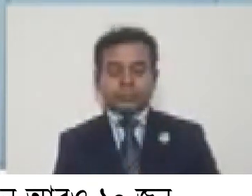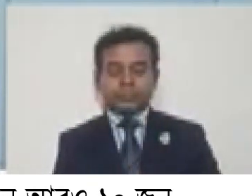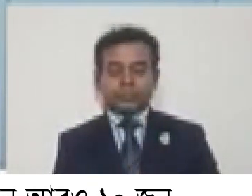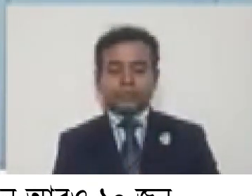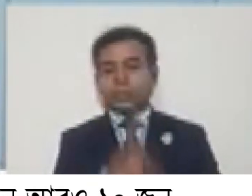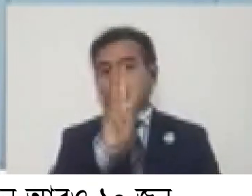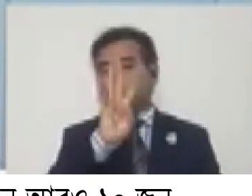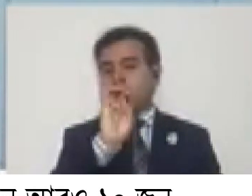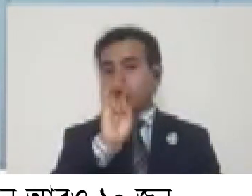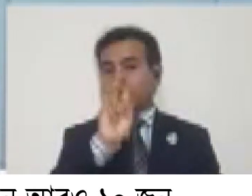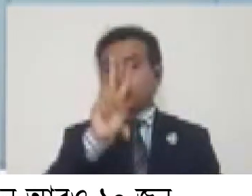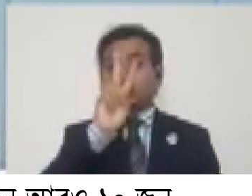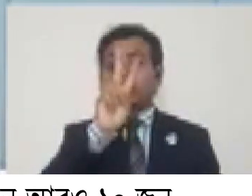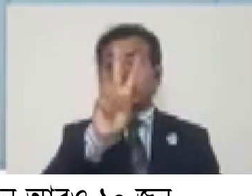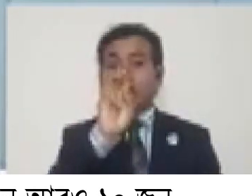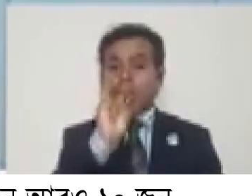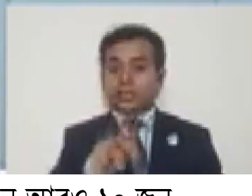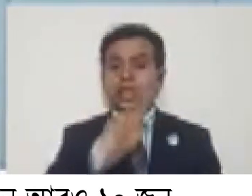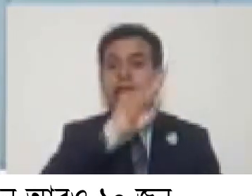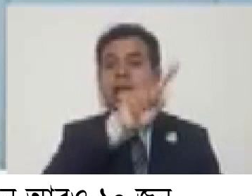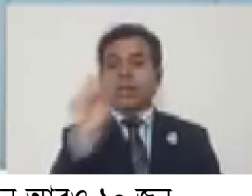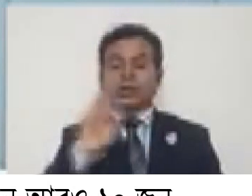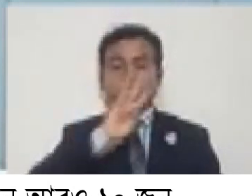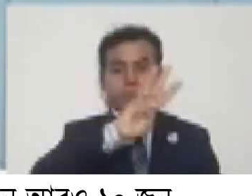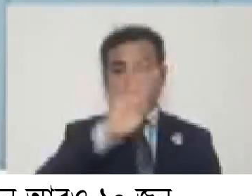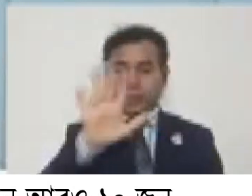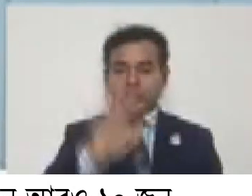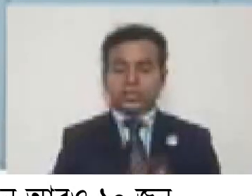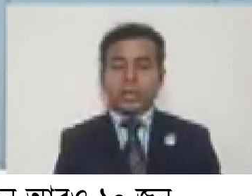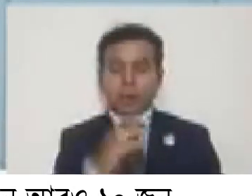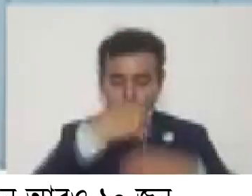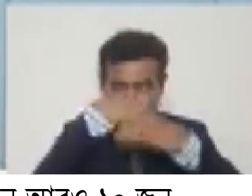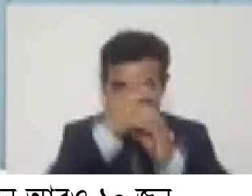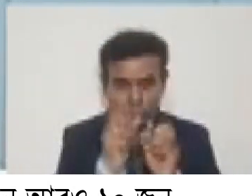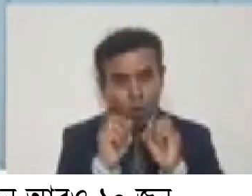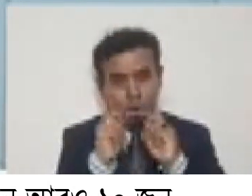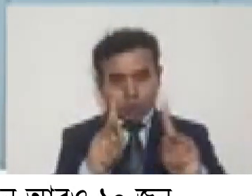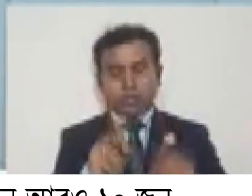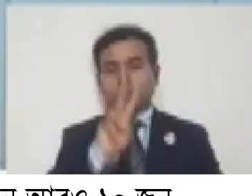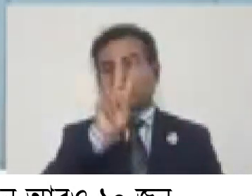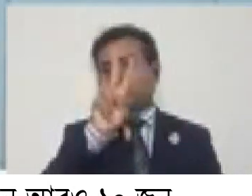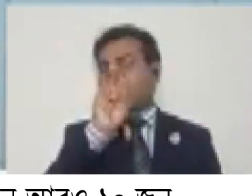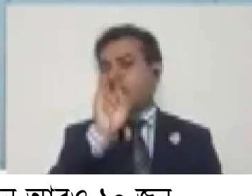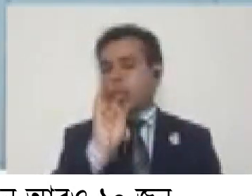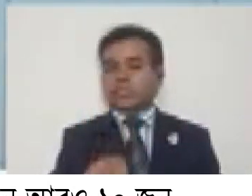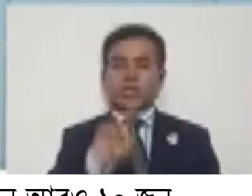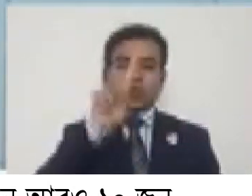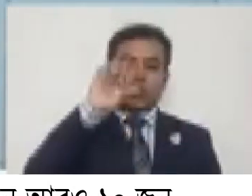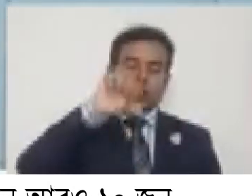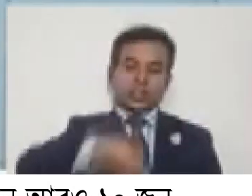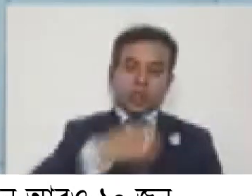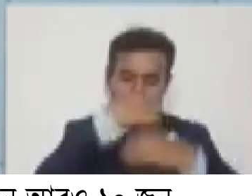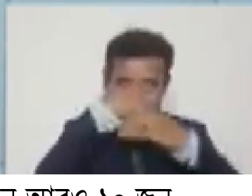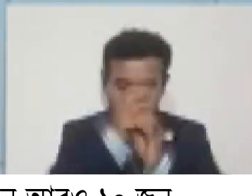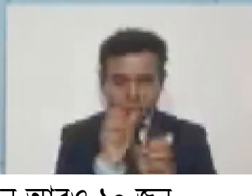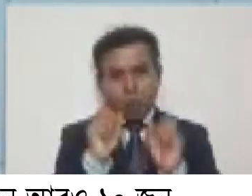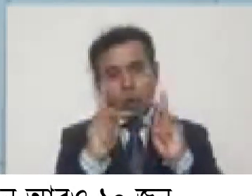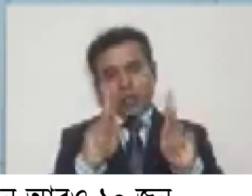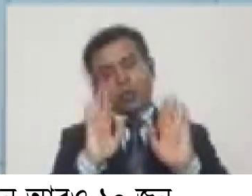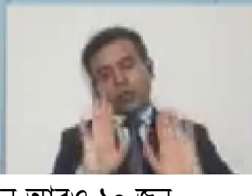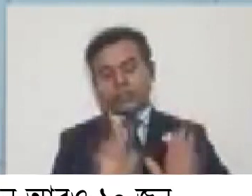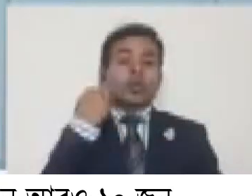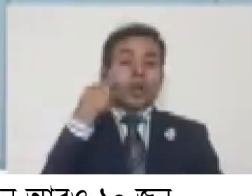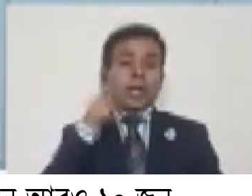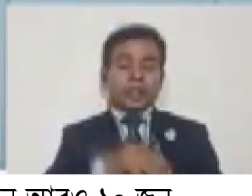2135টি এবং নমুনা পরীক্ষা করেছি 2019টি। নমুনা সংগ্রহের হার গতকালের